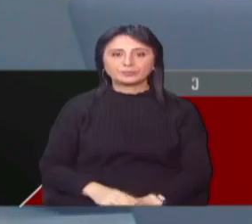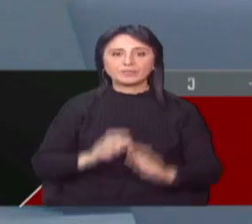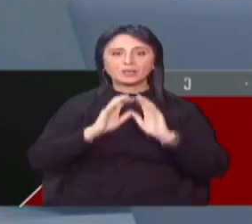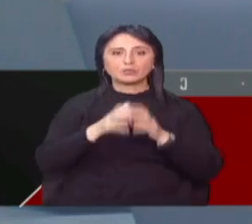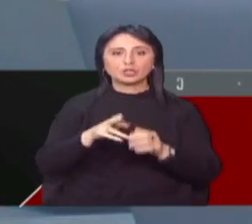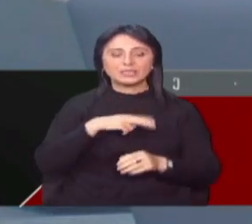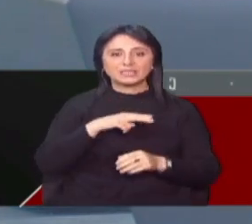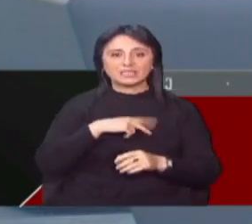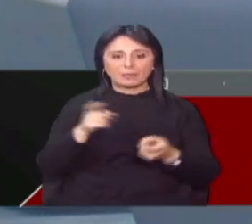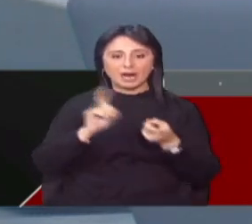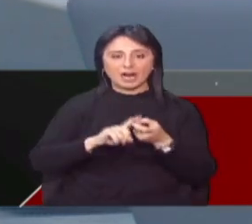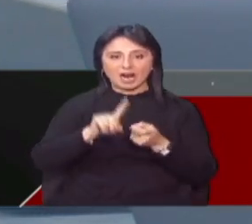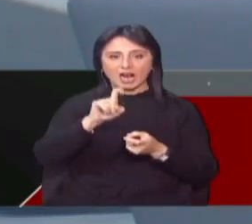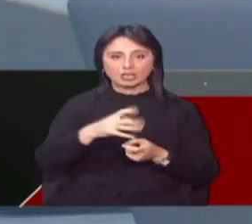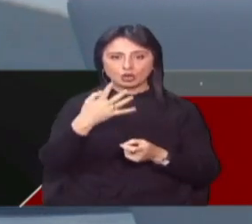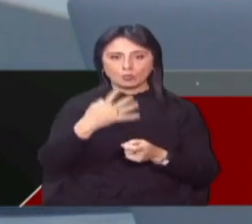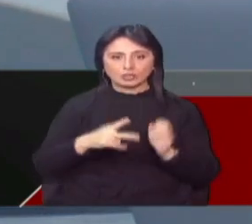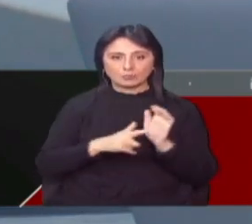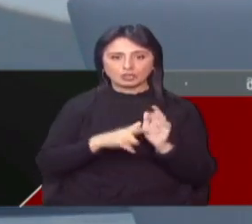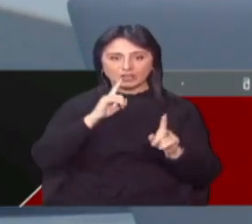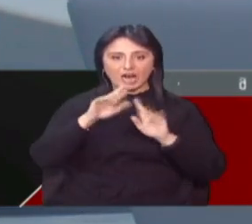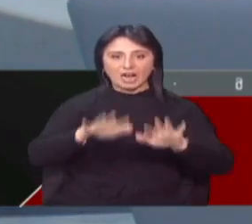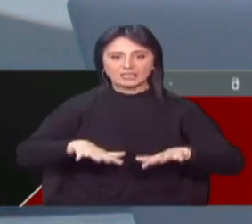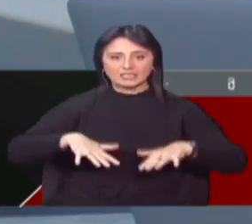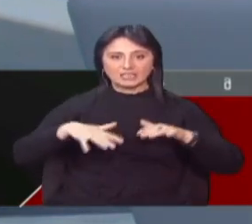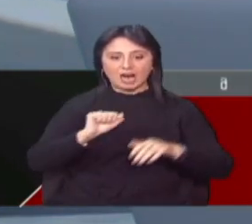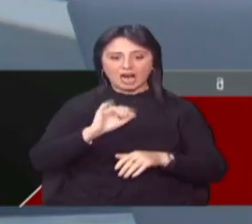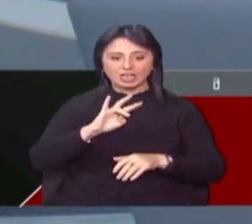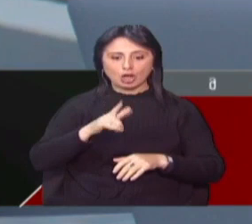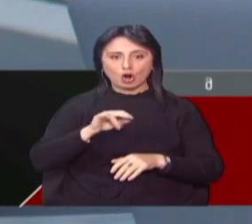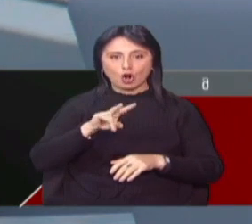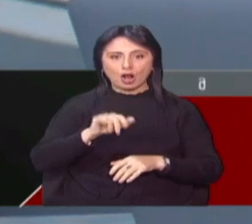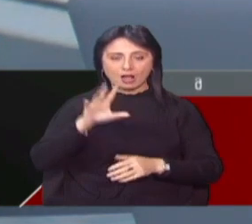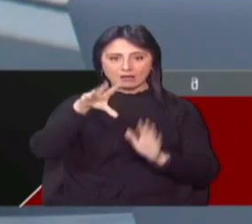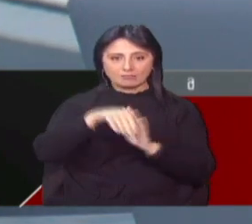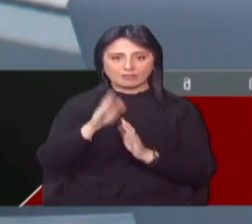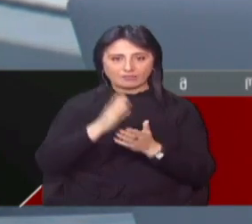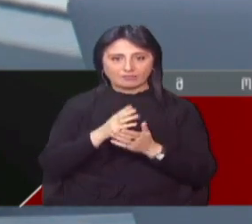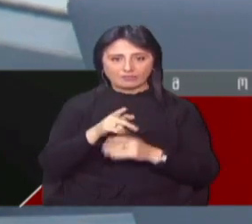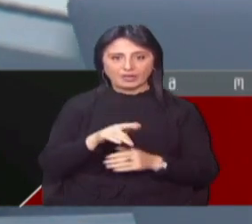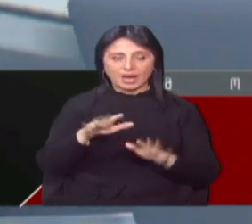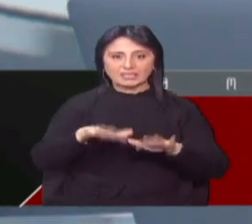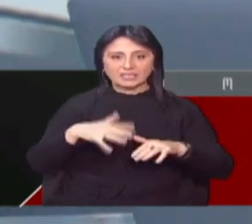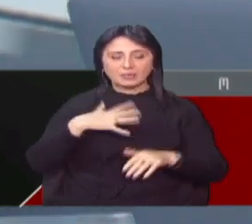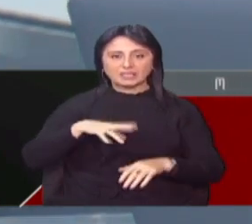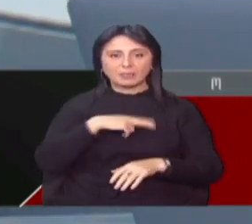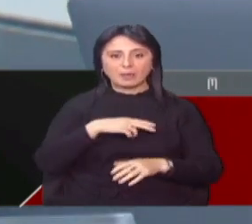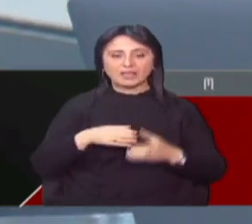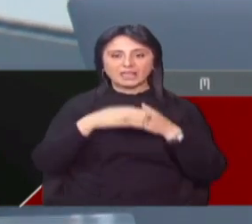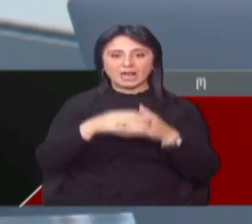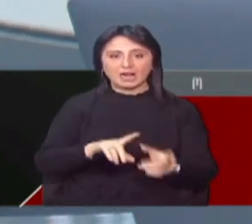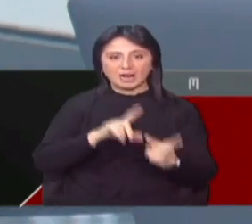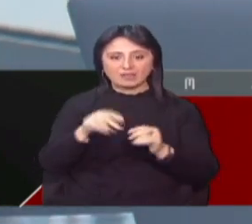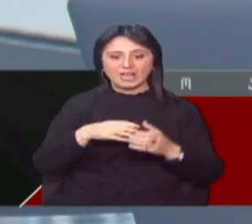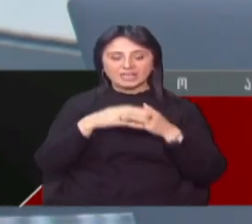მსოფლიო საპარლამენტო კავშირის 157 ასამბლეას ანგოლის დედაქალაქი ლუანდა მასპინძლობს. ასამბლეაში მონაწილეობს საქართველოს საპარლამენტო